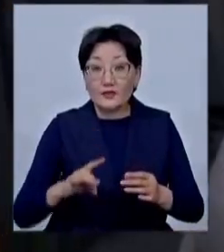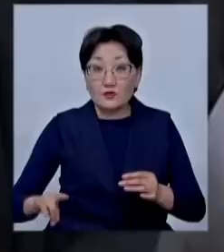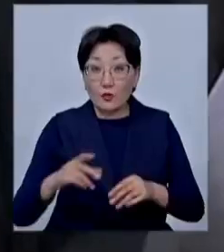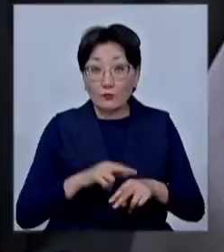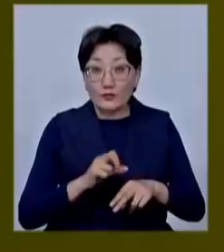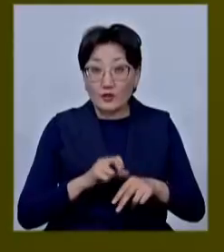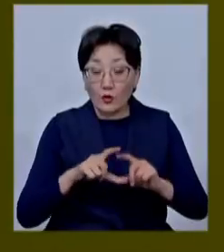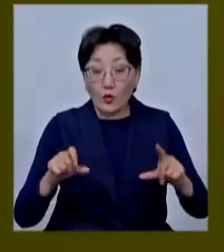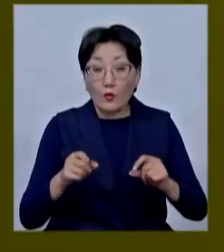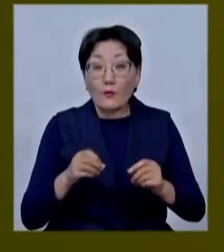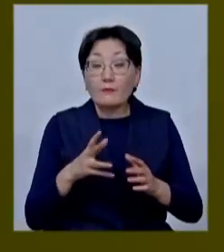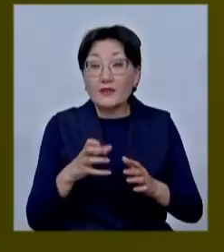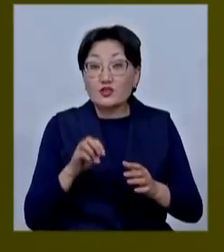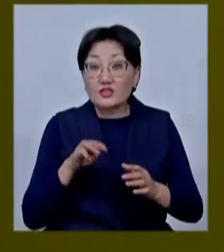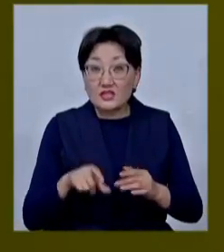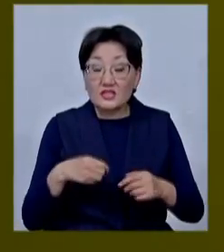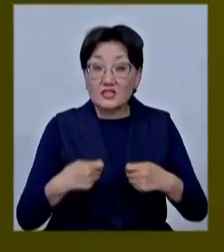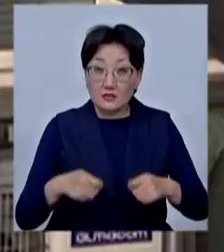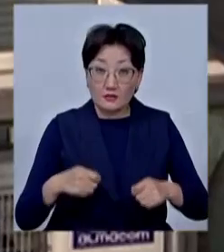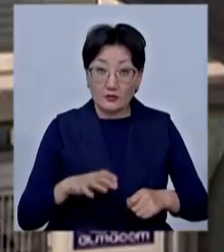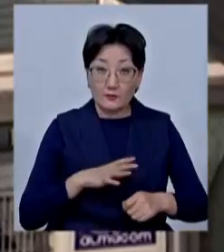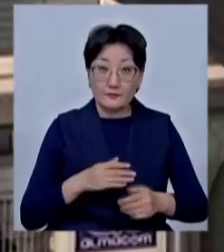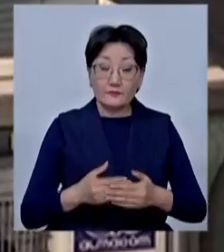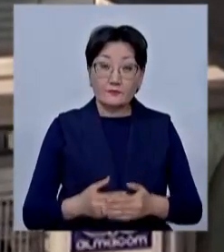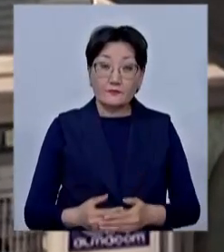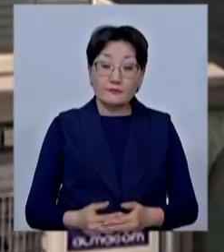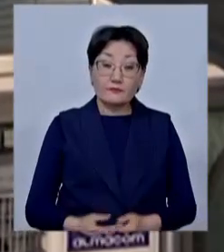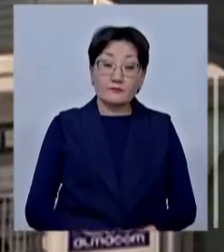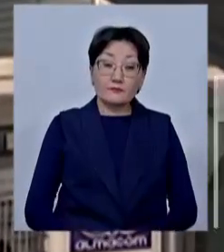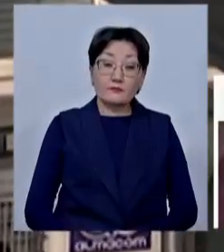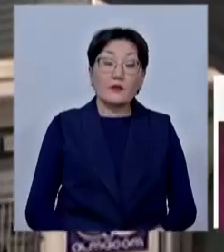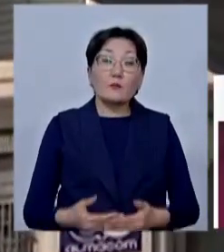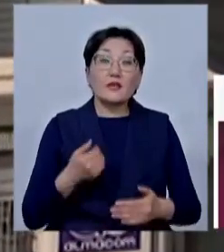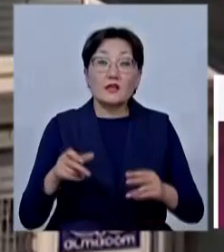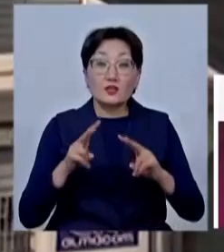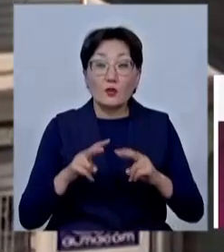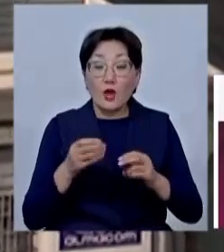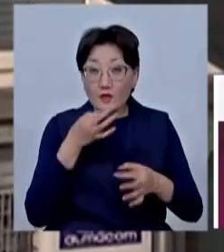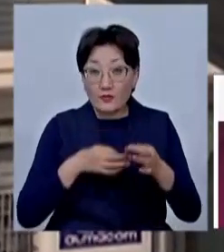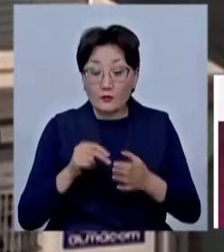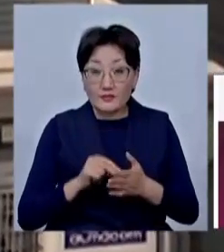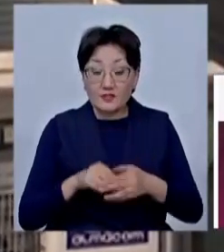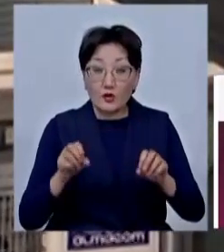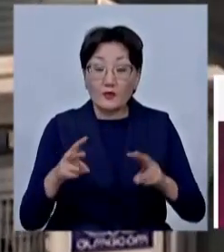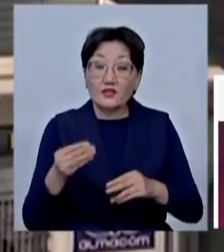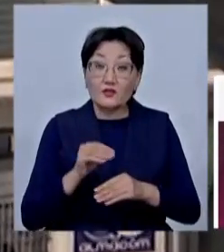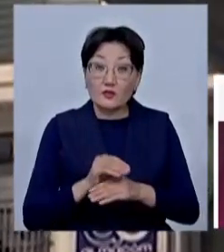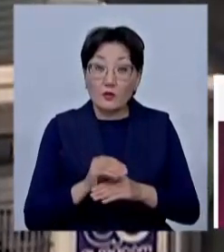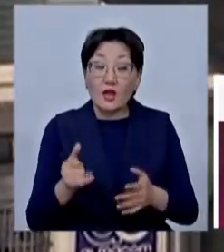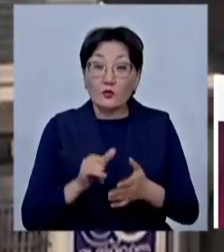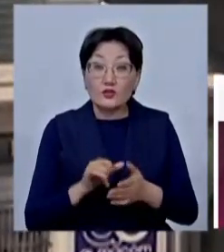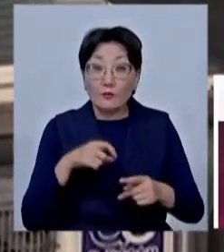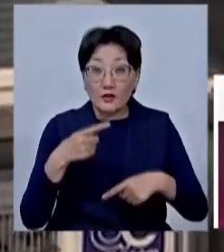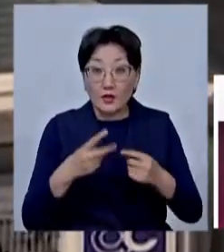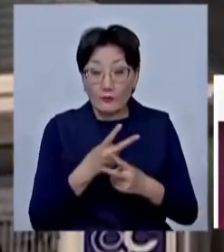бұл дәріхана оны 500 теңгеден саудалаған. Заранее я устроил мониторинг. Мен алдын ала дәрілердің бағасын арнайы қосымша арқылы бақыладым.